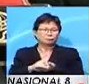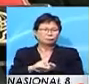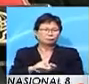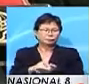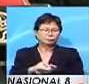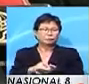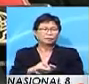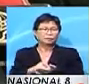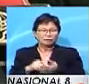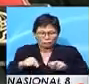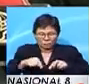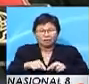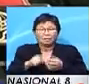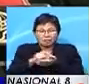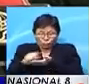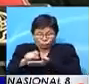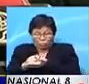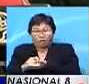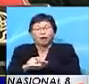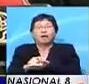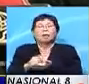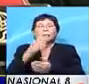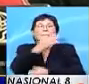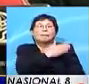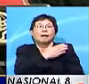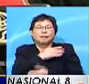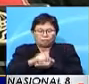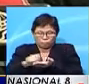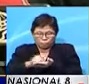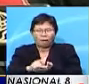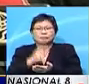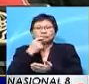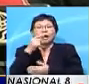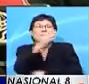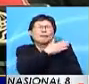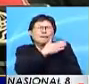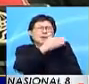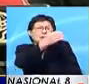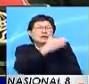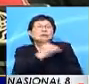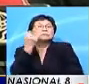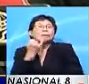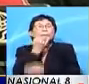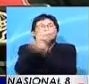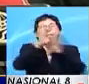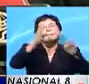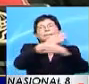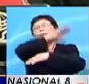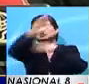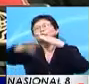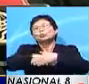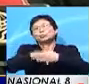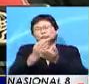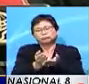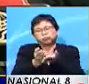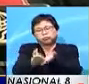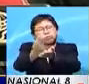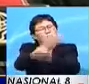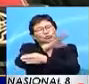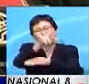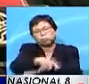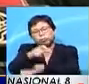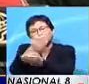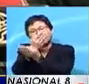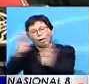beberapa tuntutan. Yang pertama, mendesak Israel supaya membebaskan kesemua ahli misi dan anak kapal Zaituna Oliva